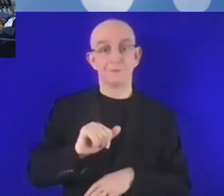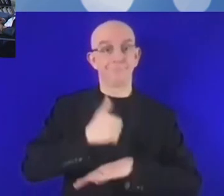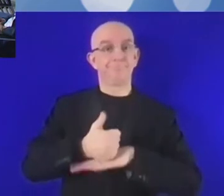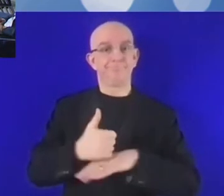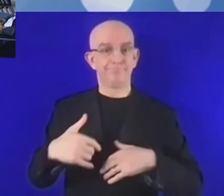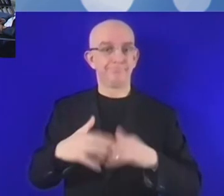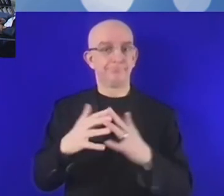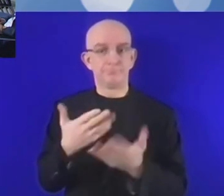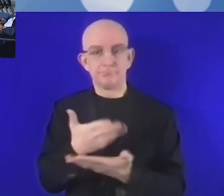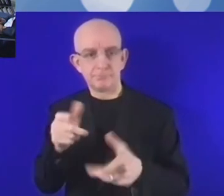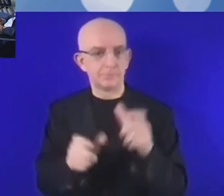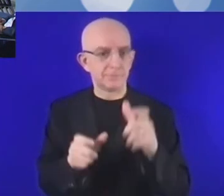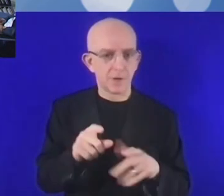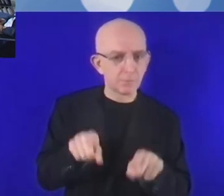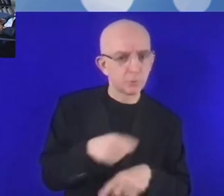которые